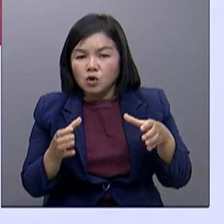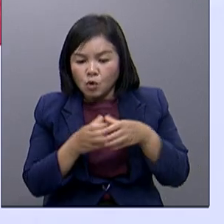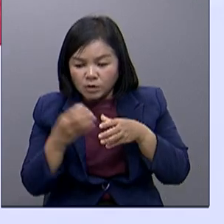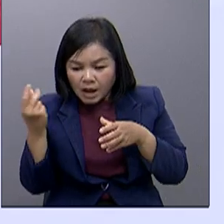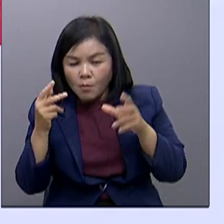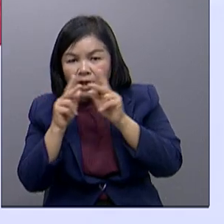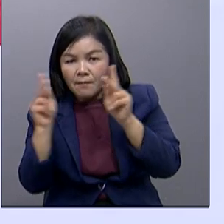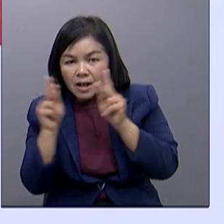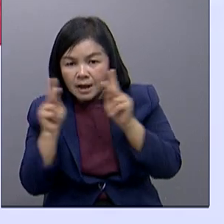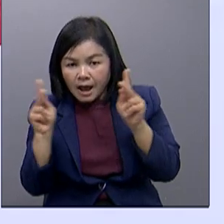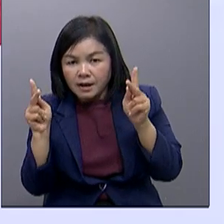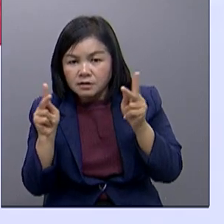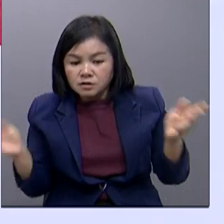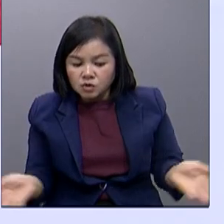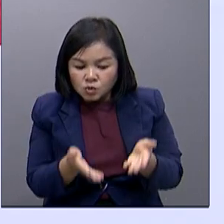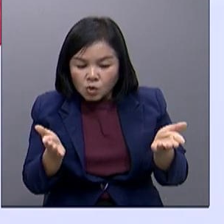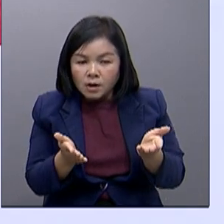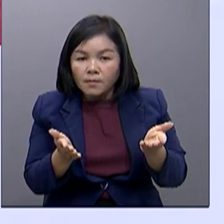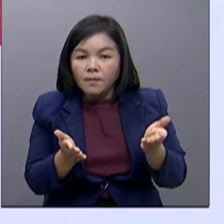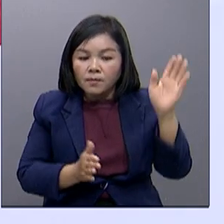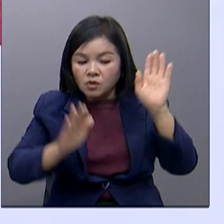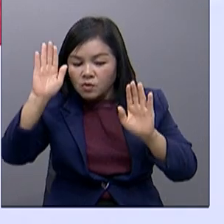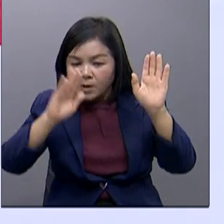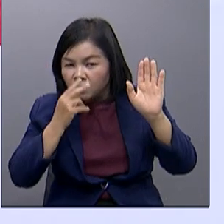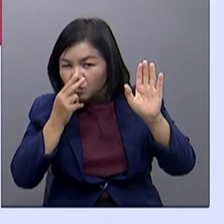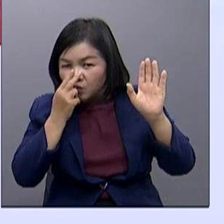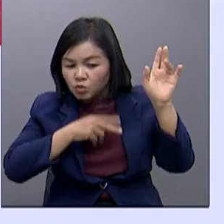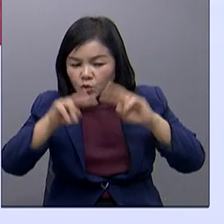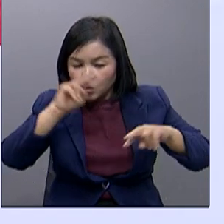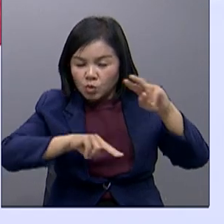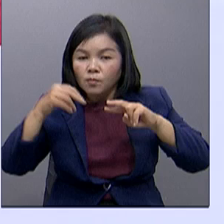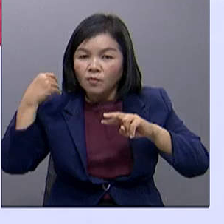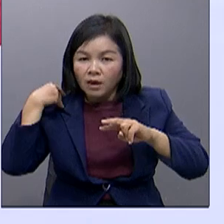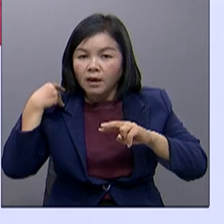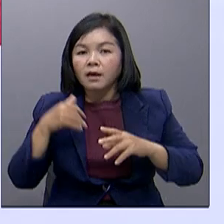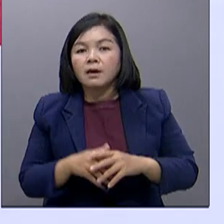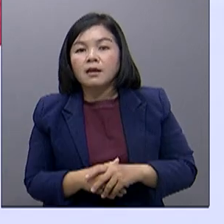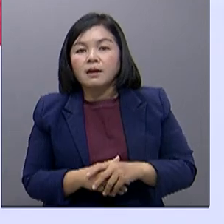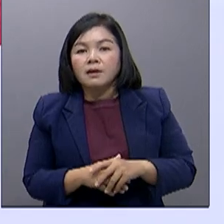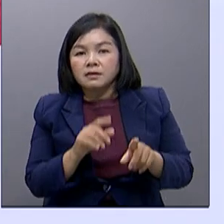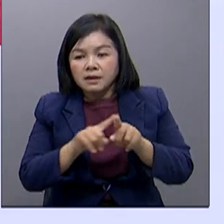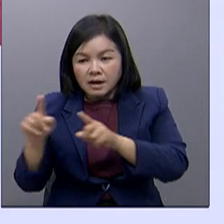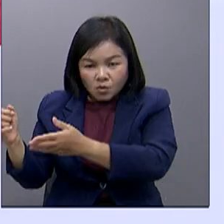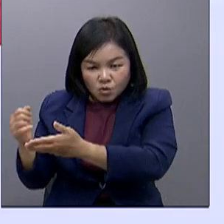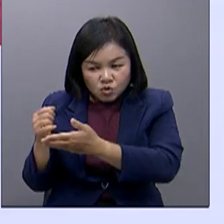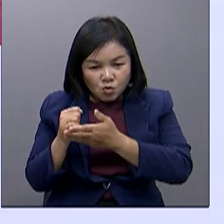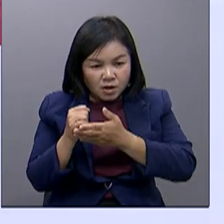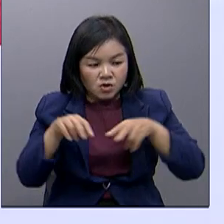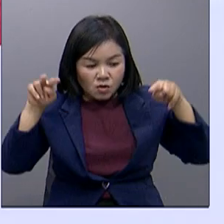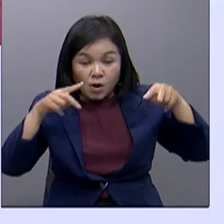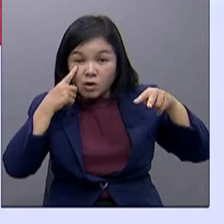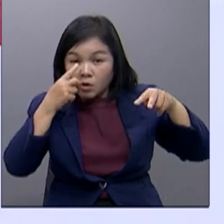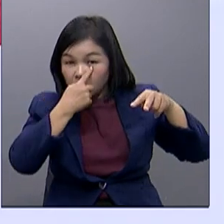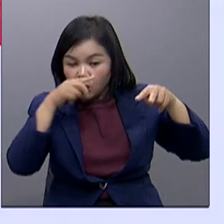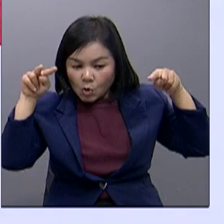กรรมการส่งเสริมพัฒนาประชาธิปไตยหรือสสปจตนะครับแล้วก็จะมีวออีกครับที่เข้ามาร่วมสังเกตการการเลือก